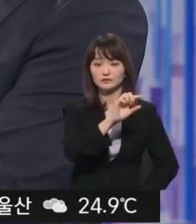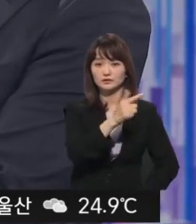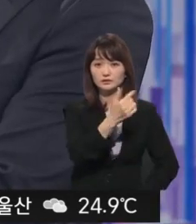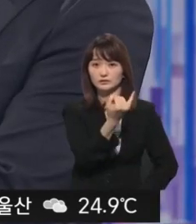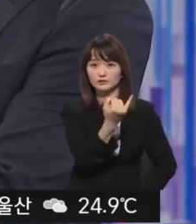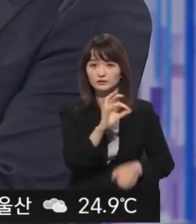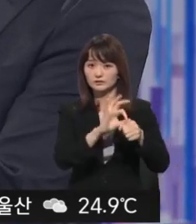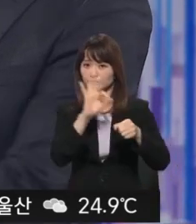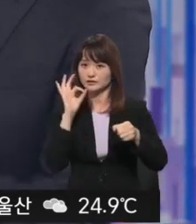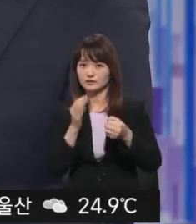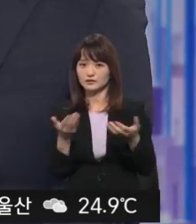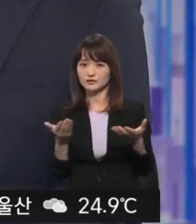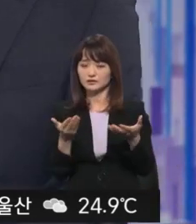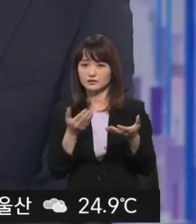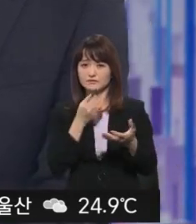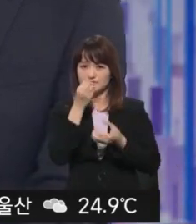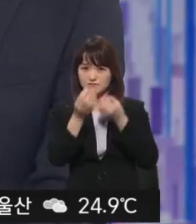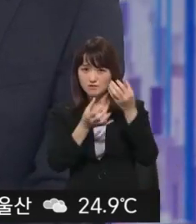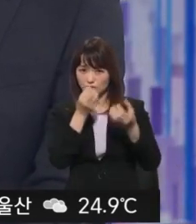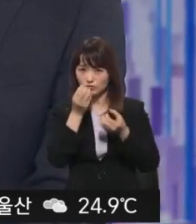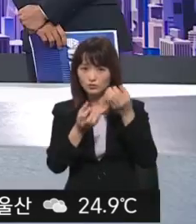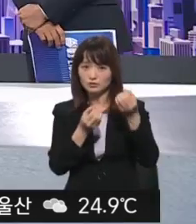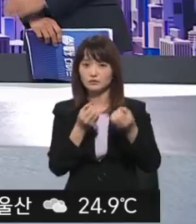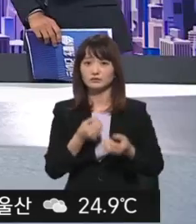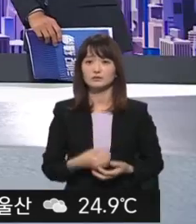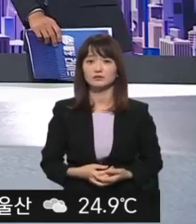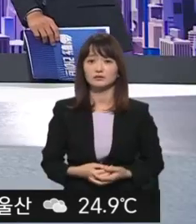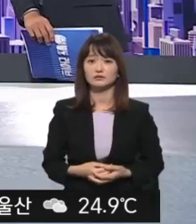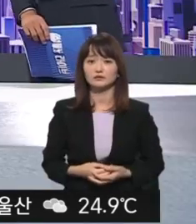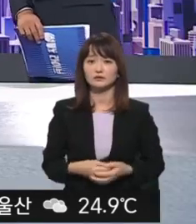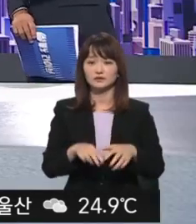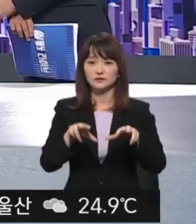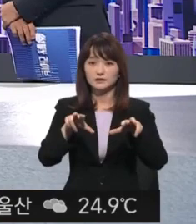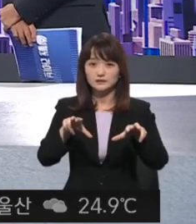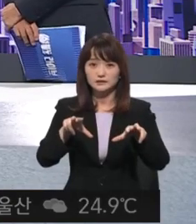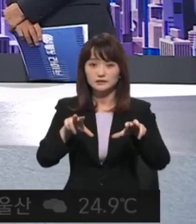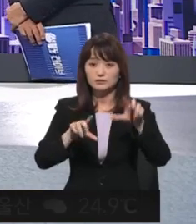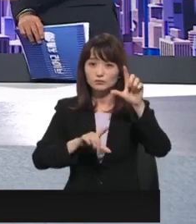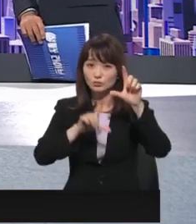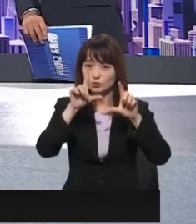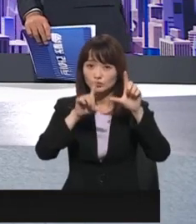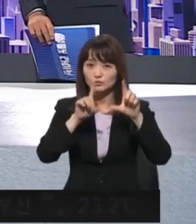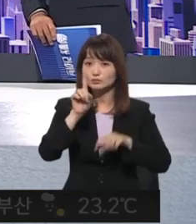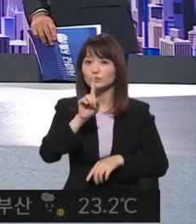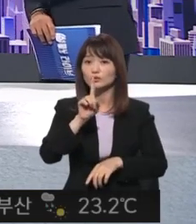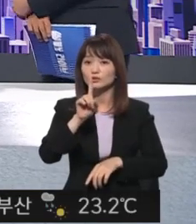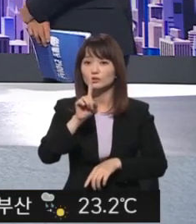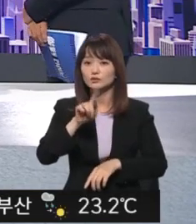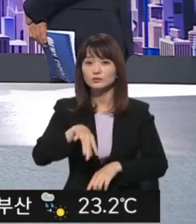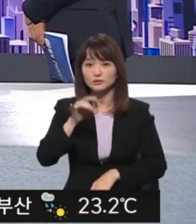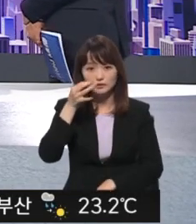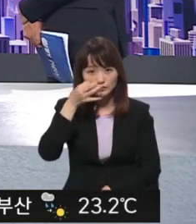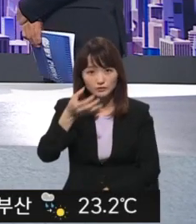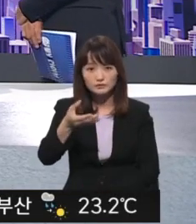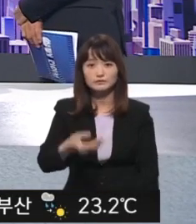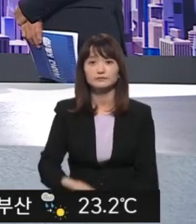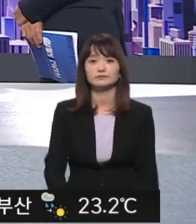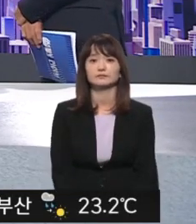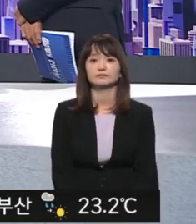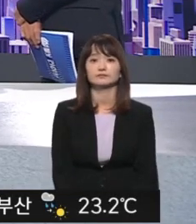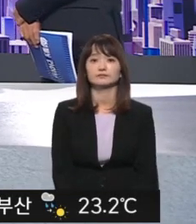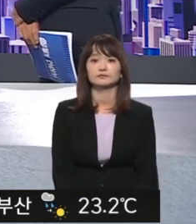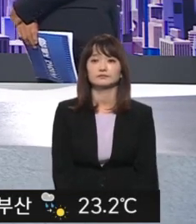에그 10년전 일에 대해서 품 5 아니 폭로를 한 것은 바로 지금 이 장면 때문이거든요 어느 장면인지 먼저 보고 가시죠